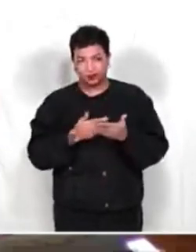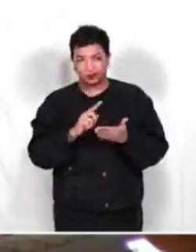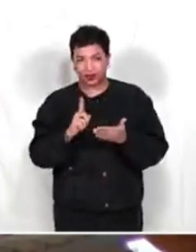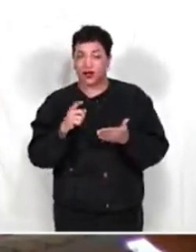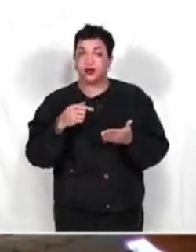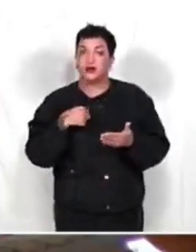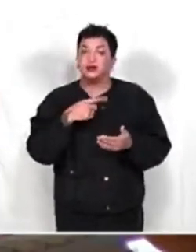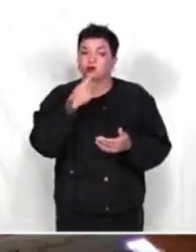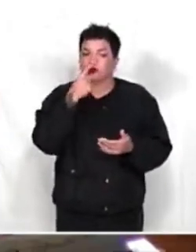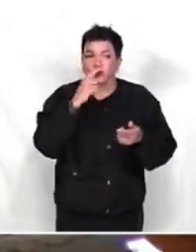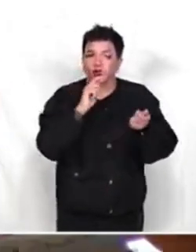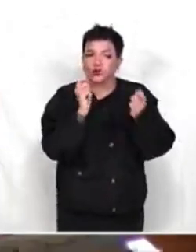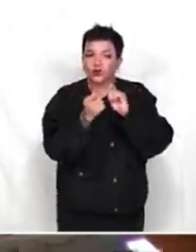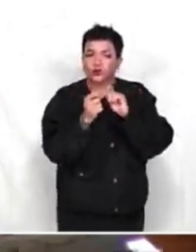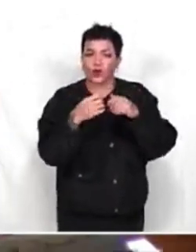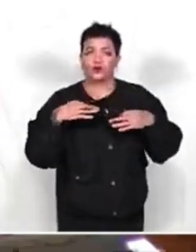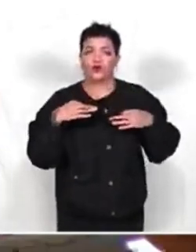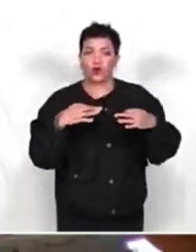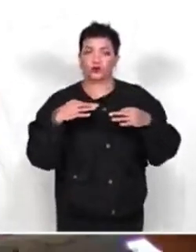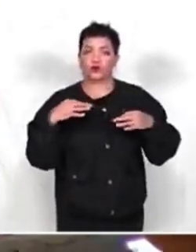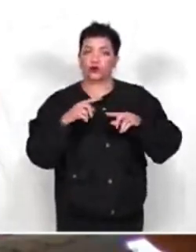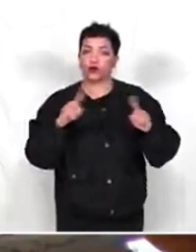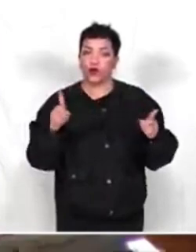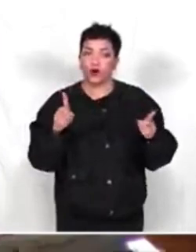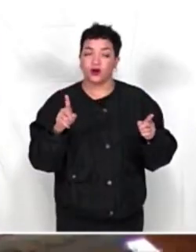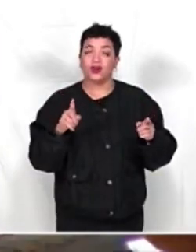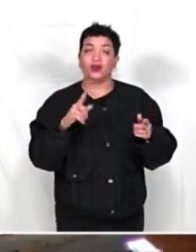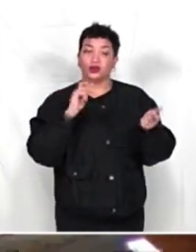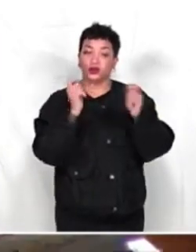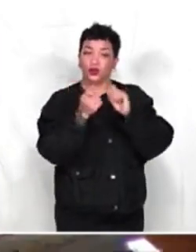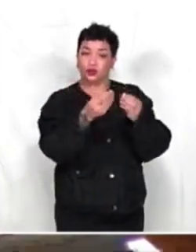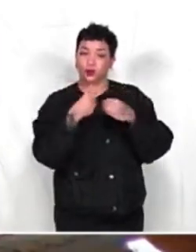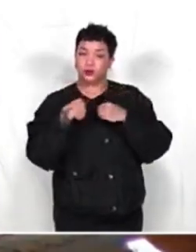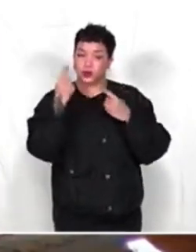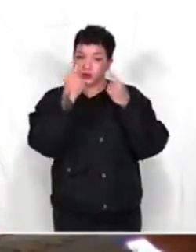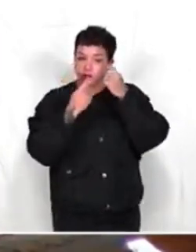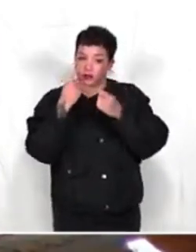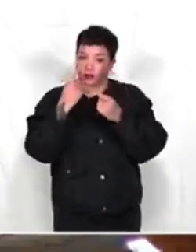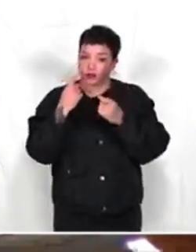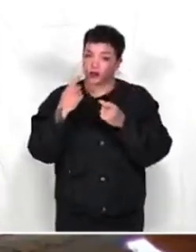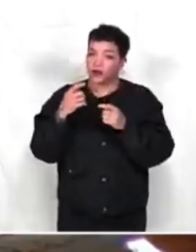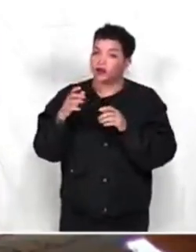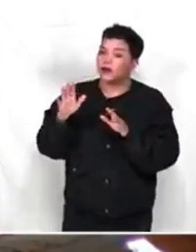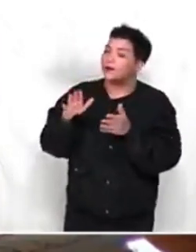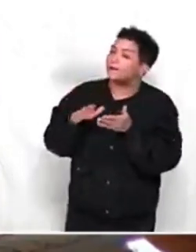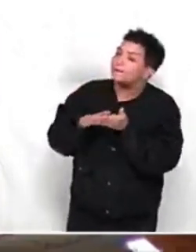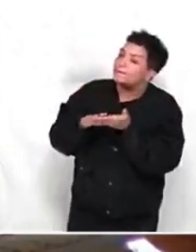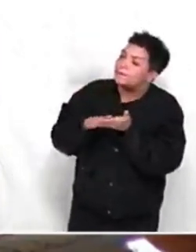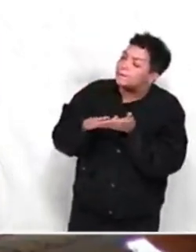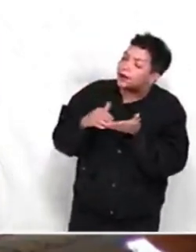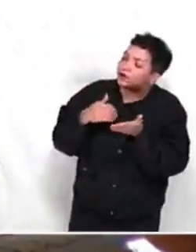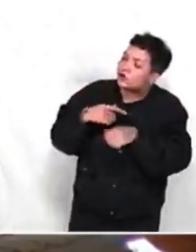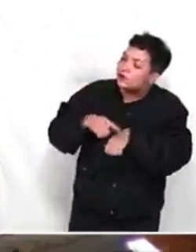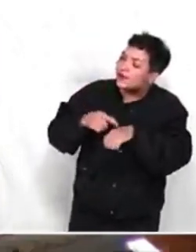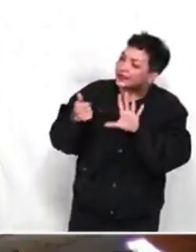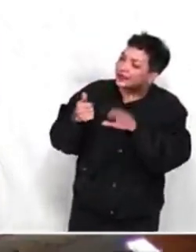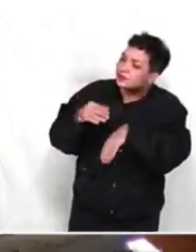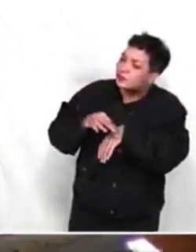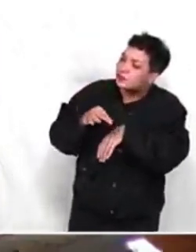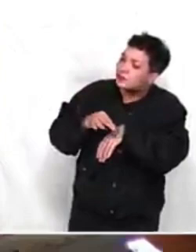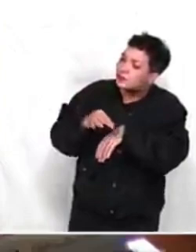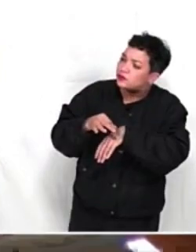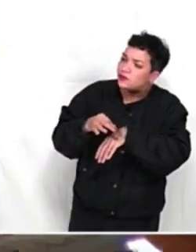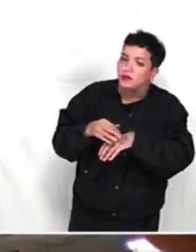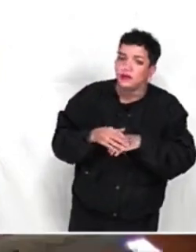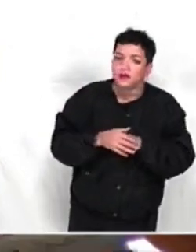interroge aussi. Quelles sont les conséquences, notamment en termes de redistribution? Merci de conclure, vous êtes à 6 minutes. Vous êtes à 6